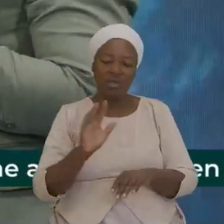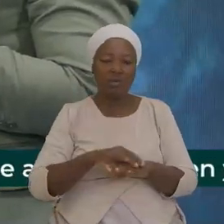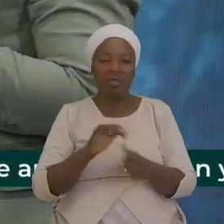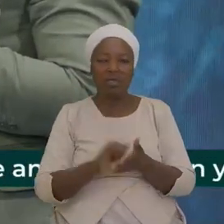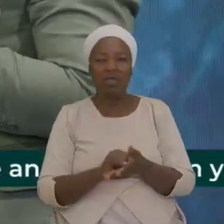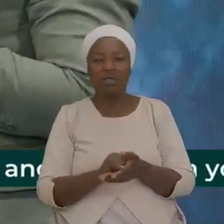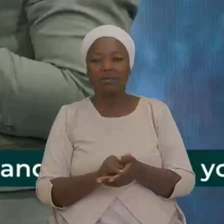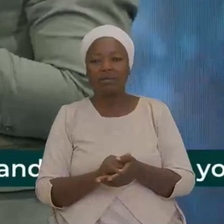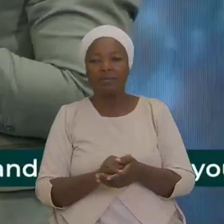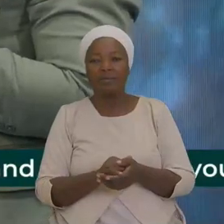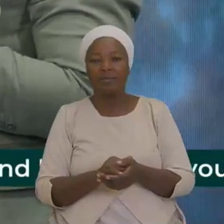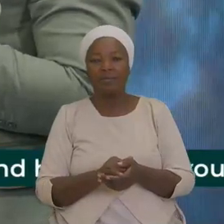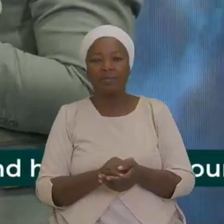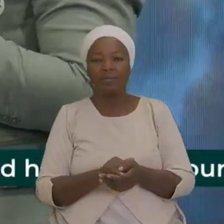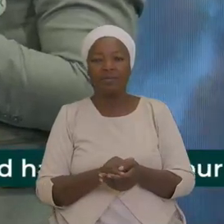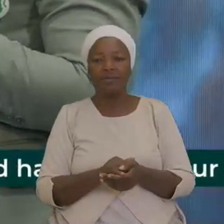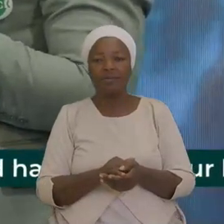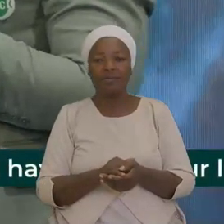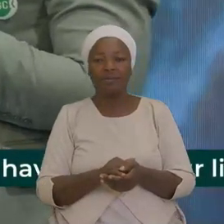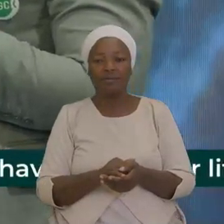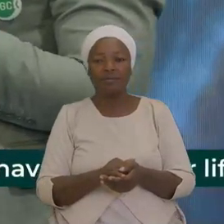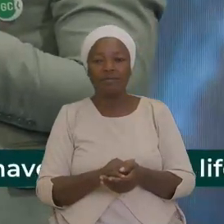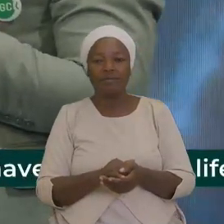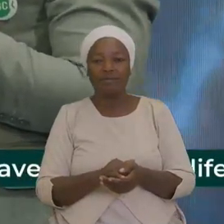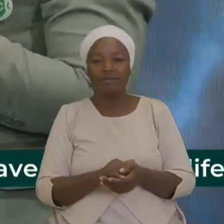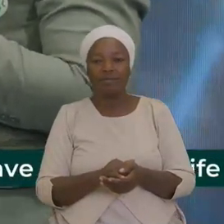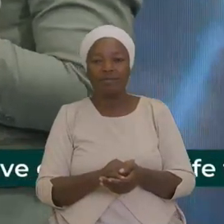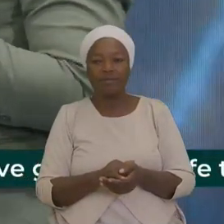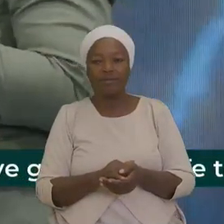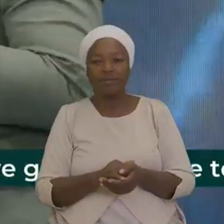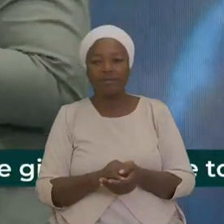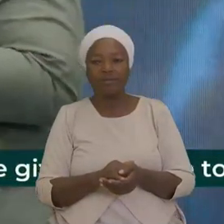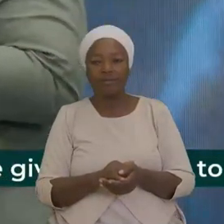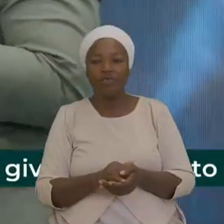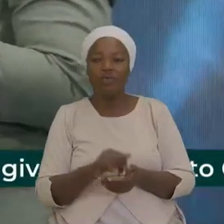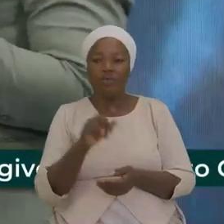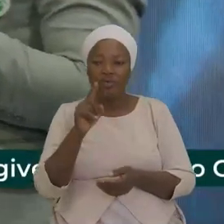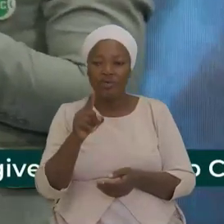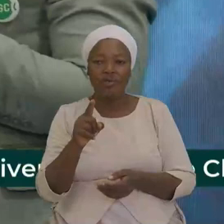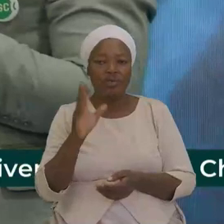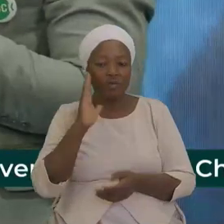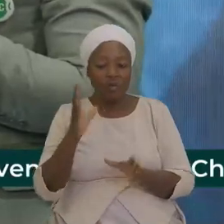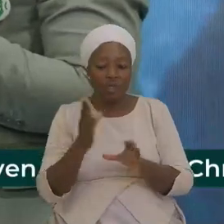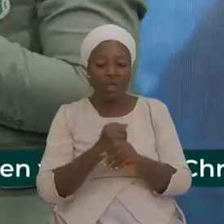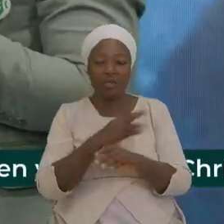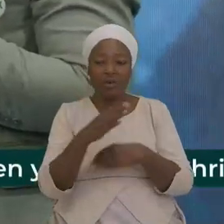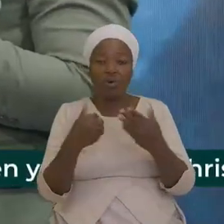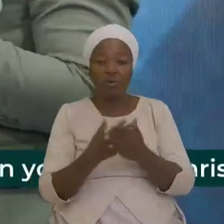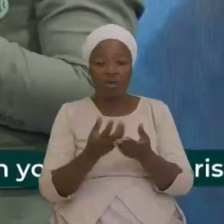Il y a un formulaire qui va s'afficher. Veuillez bien le remplir soigneusement.